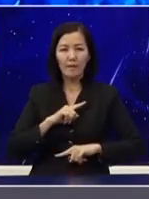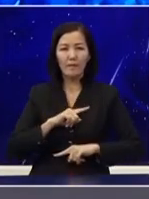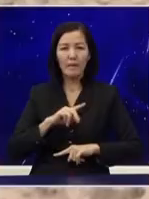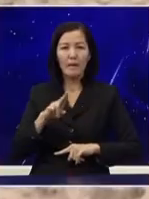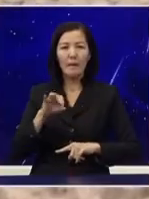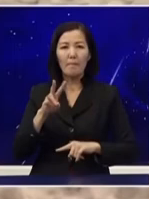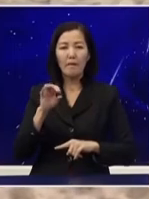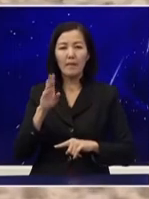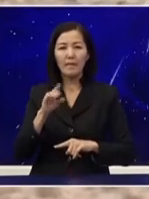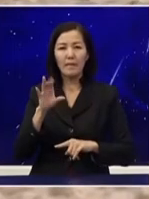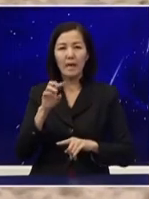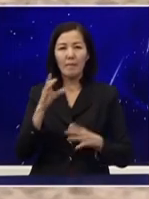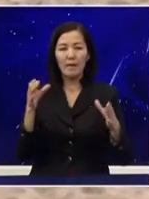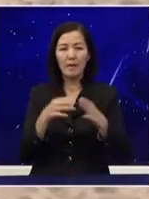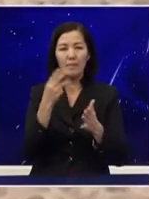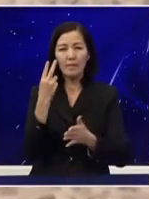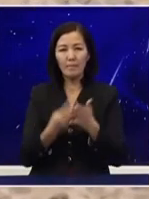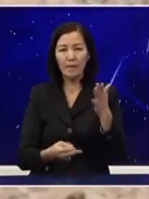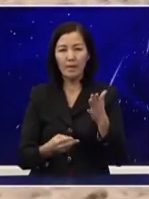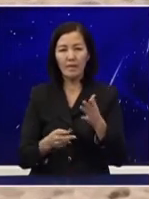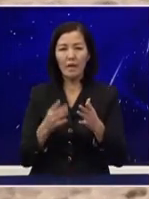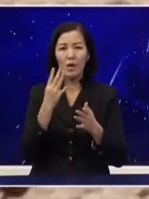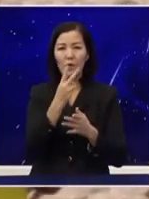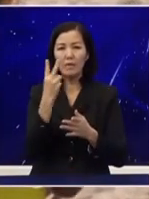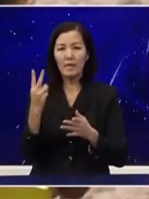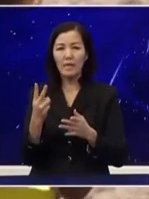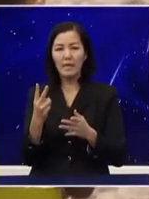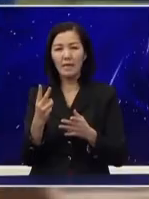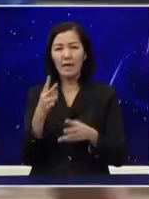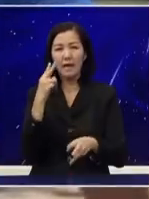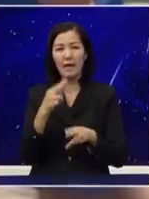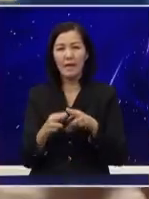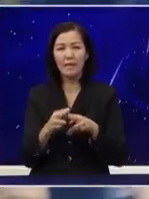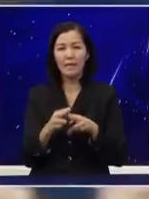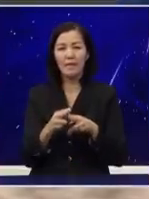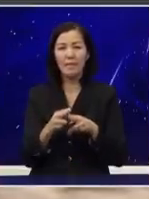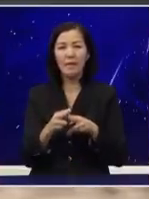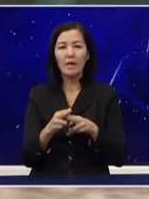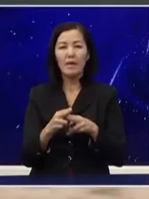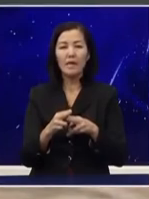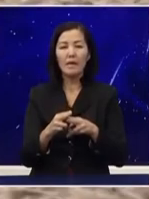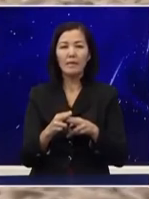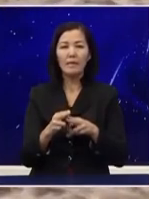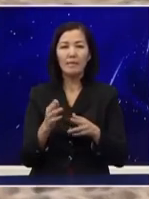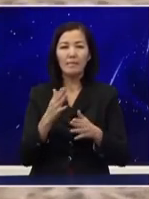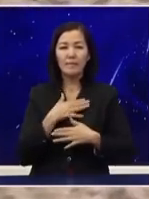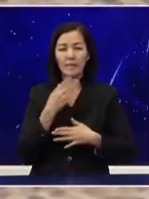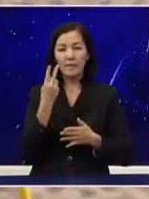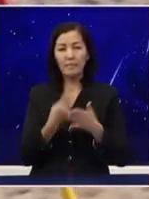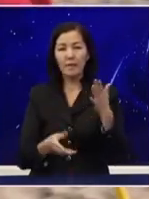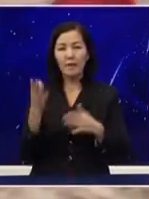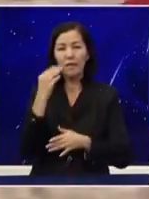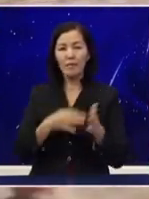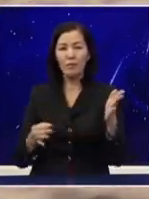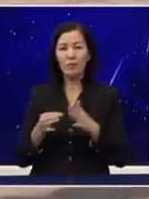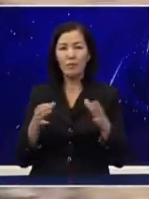Арман командасына ғана жол берген. Бұл кездесу 4-2 есебімен аяқталып, керекуліктер жеңімпаз атанған. Айта кетейік, Алматы облысының